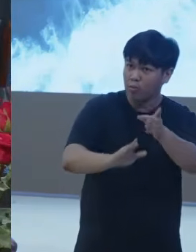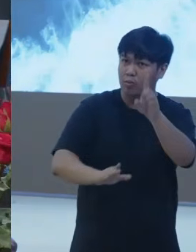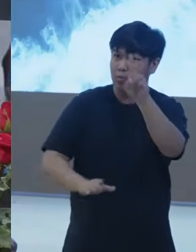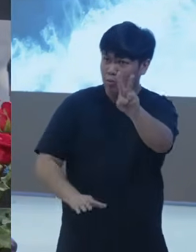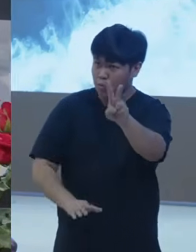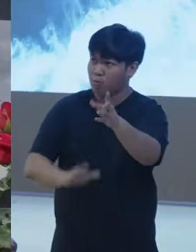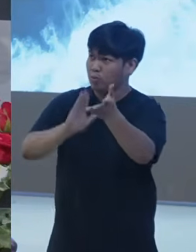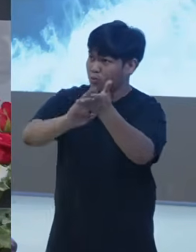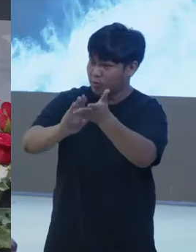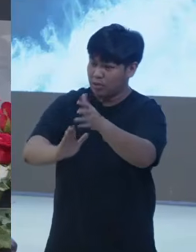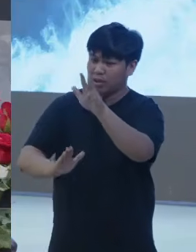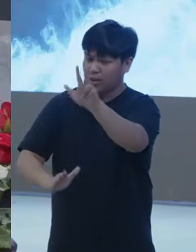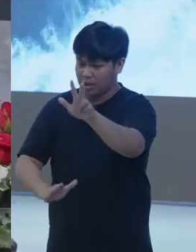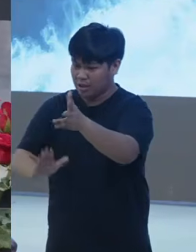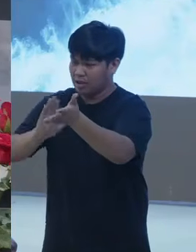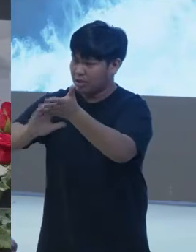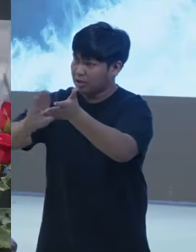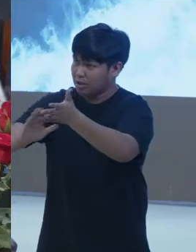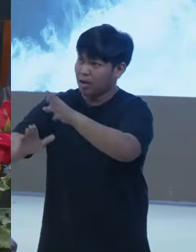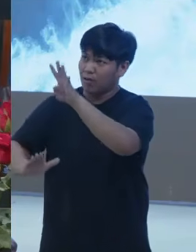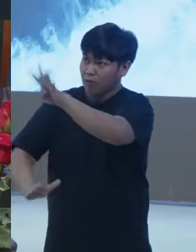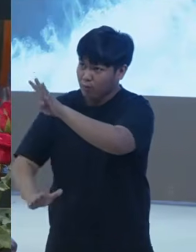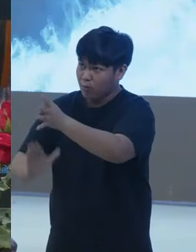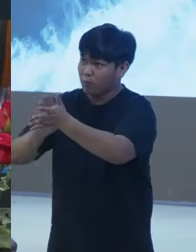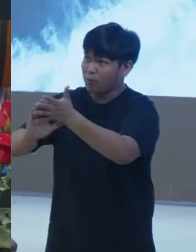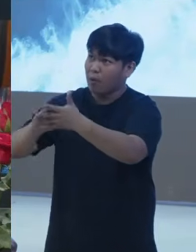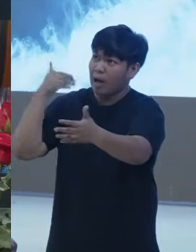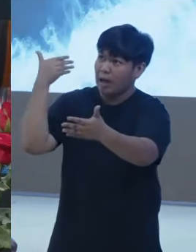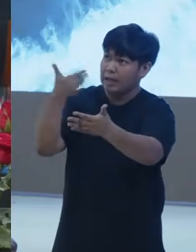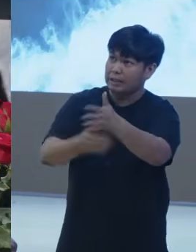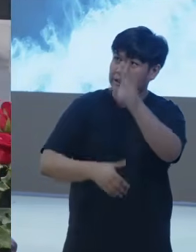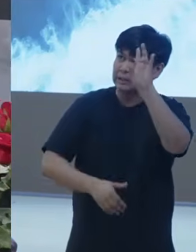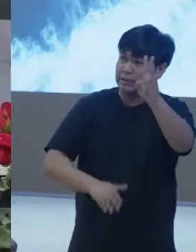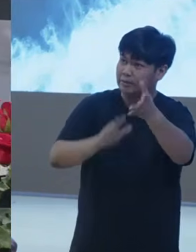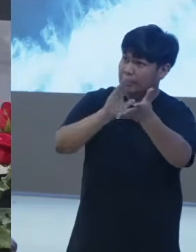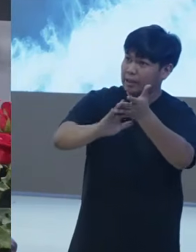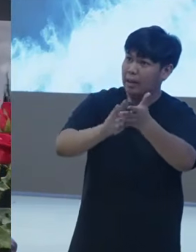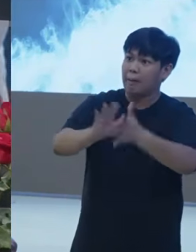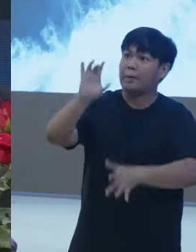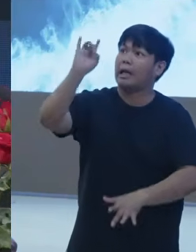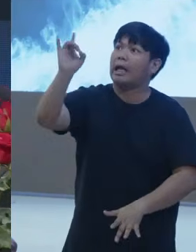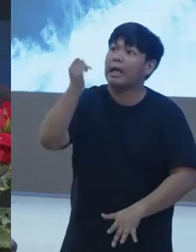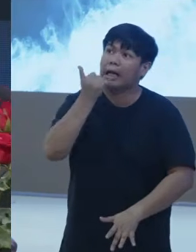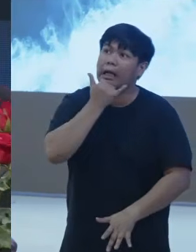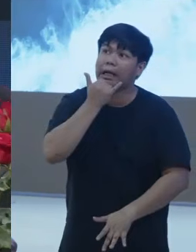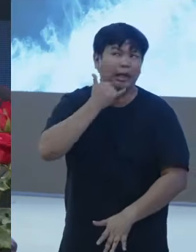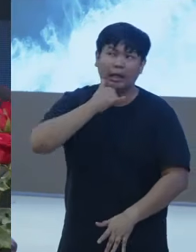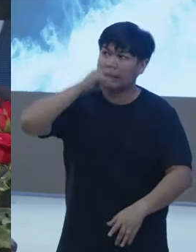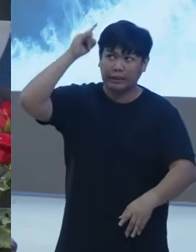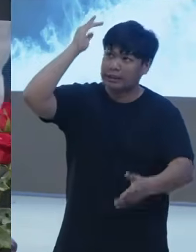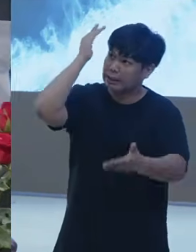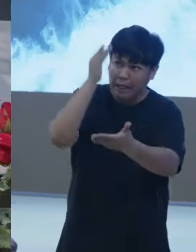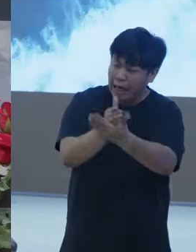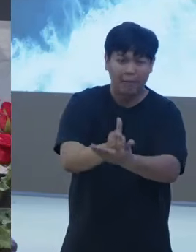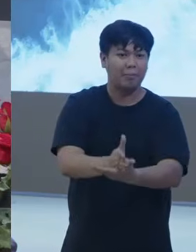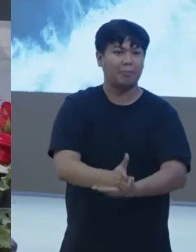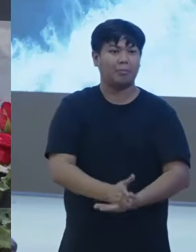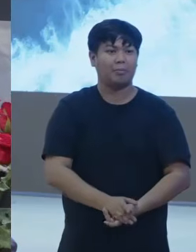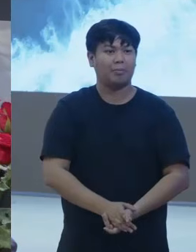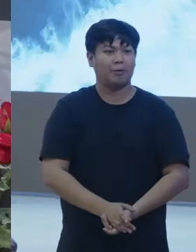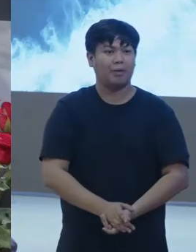kahit na 7 times? Sabi ng Panginoon, I tell you, not 7 times, but